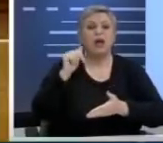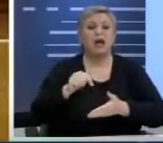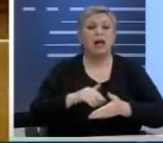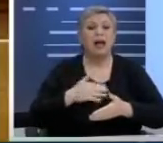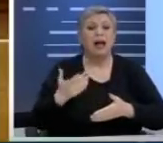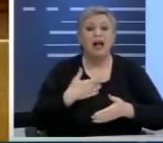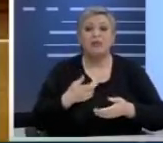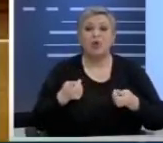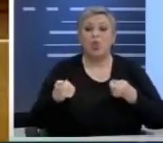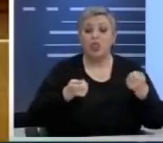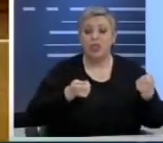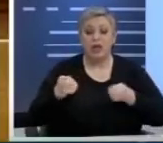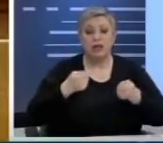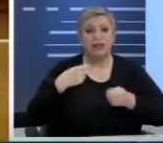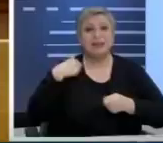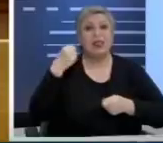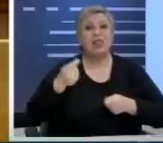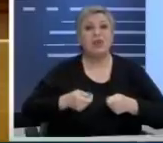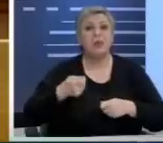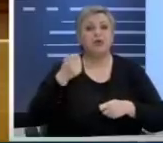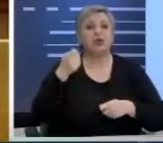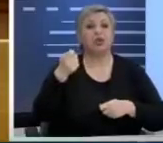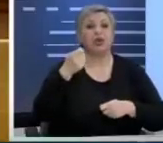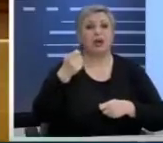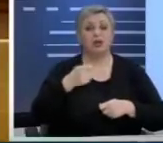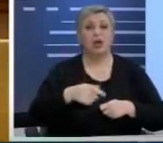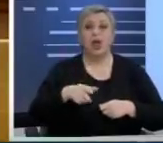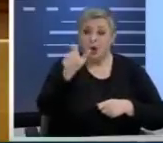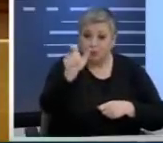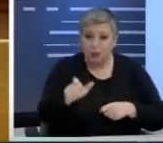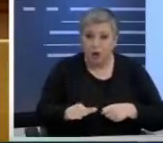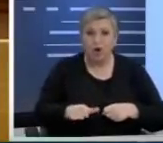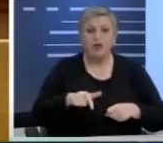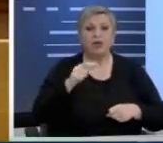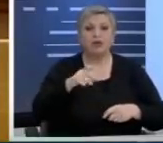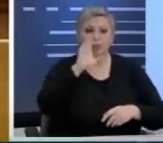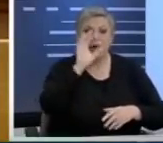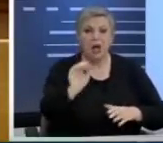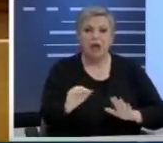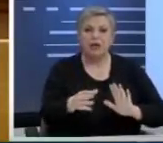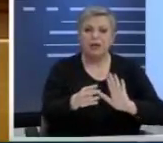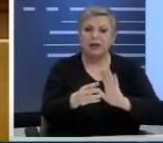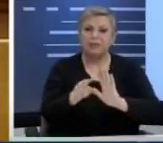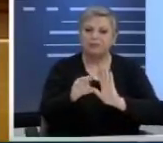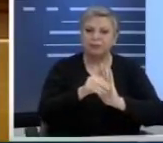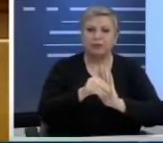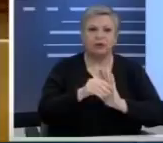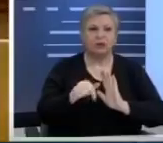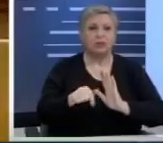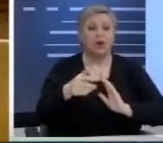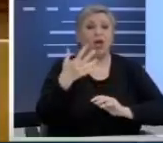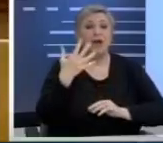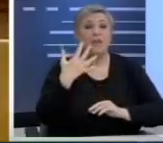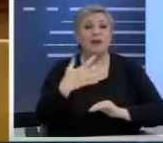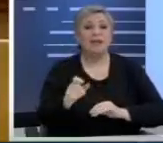δημοσίου χρέους. Αυτός ο άνθρωπος μας έχει δώσει σαν παρά, δηλαδή κάτι, 500 εκατομμύρια για